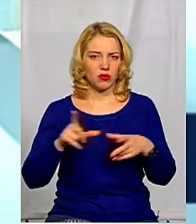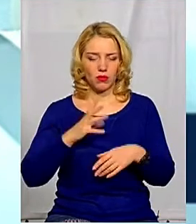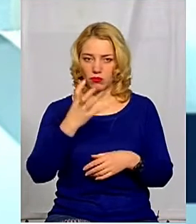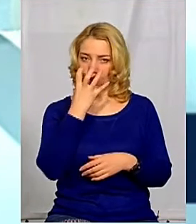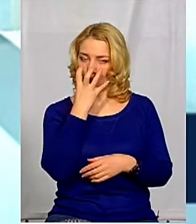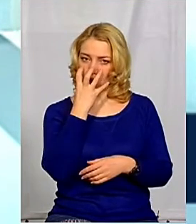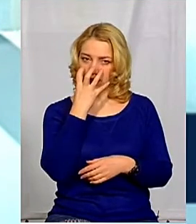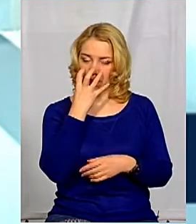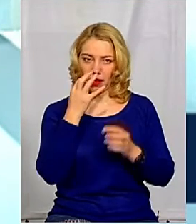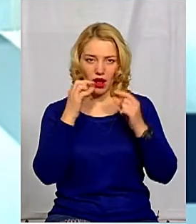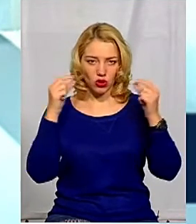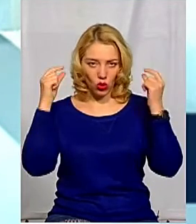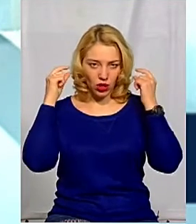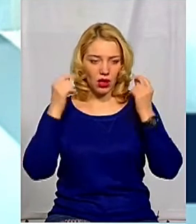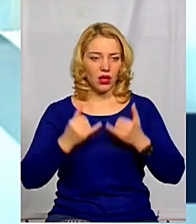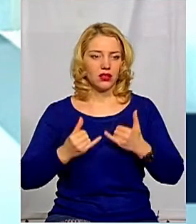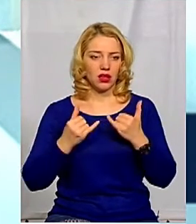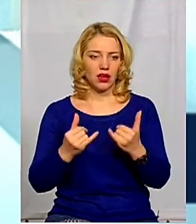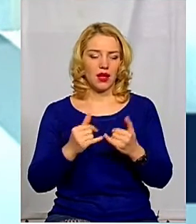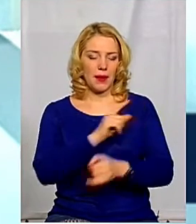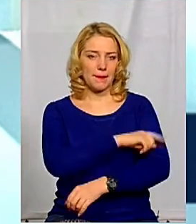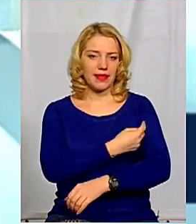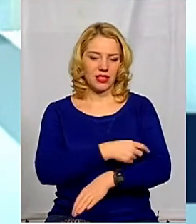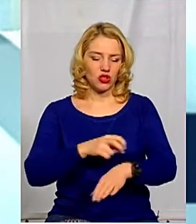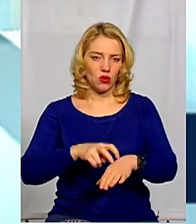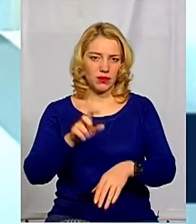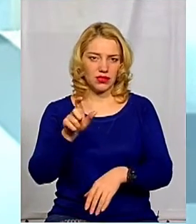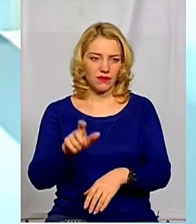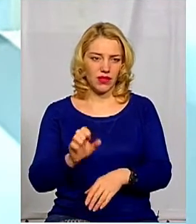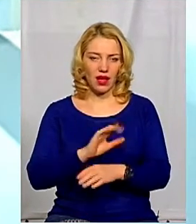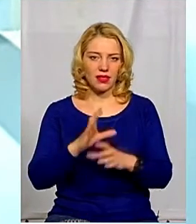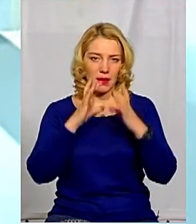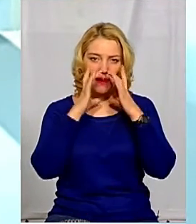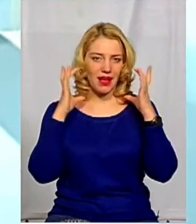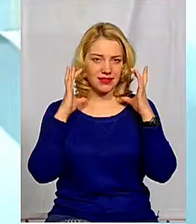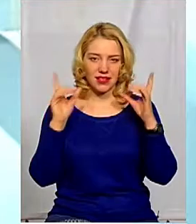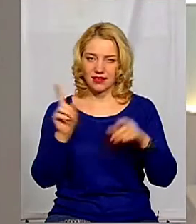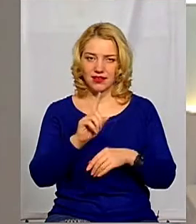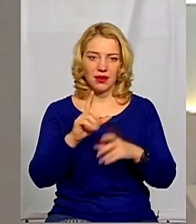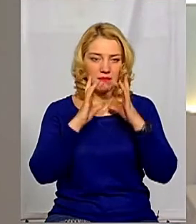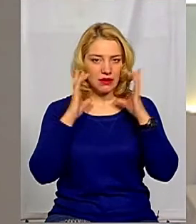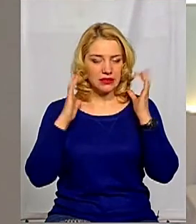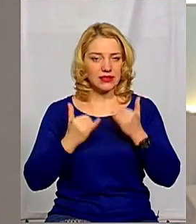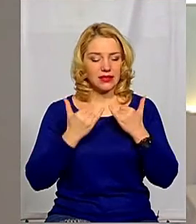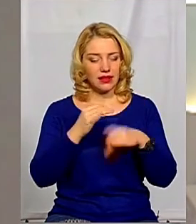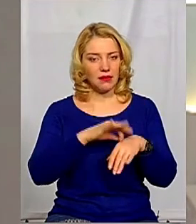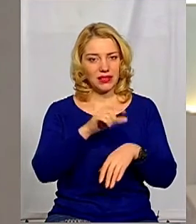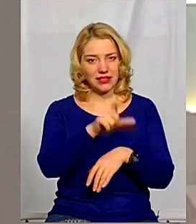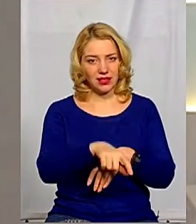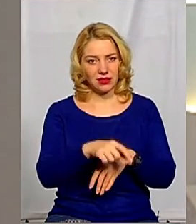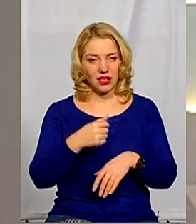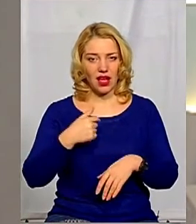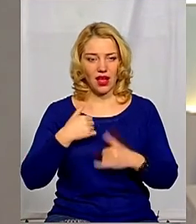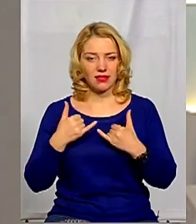респіратор для медичного працівника, а не маска. Маска – це для пацієнта, а